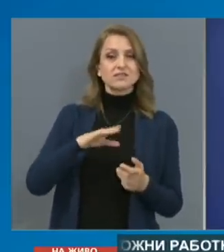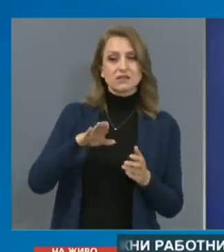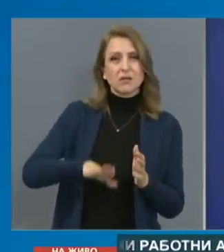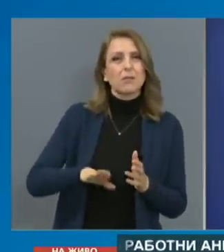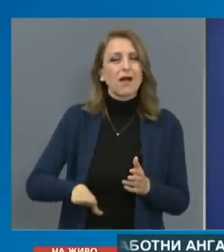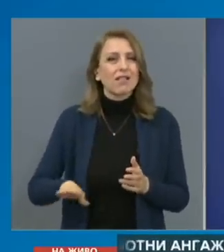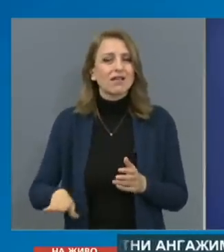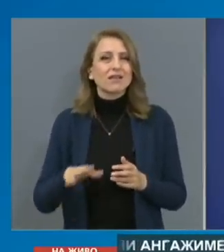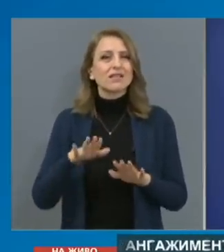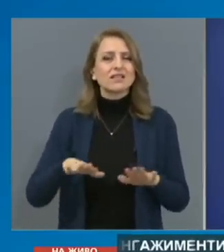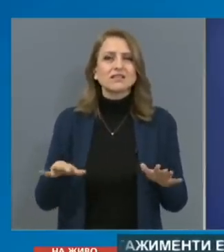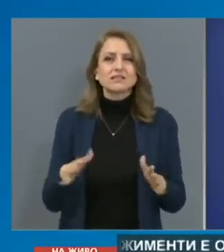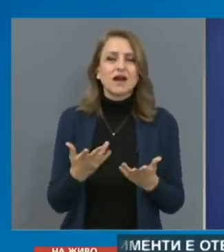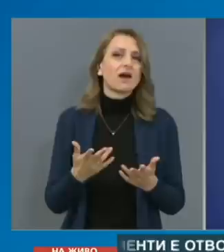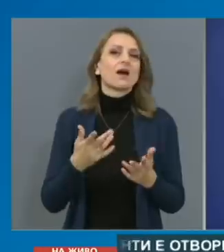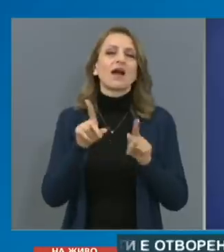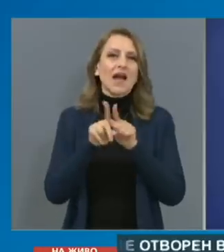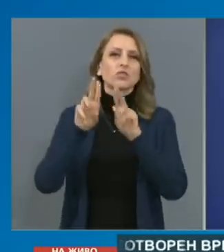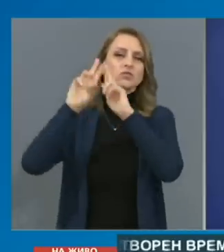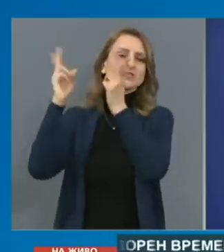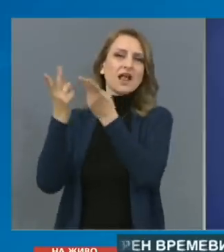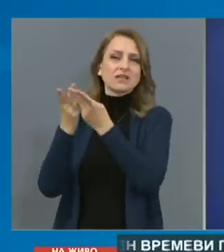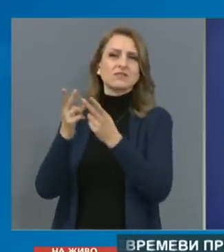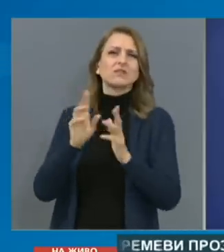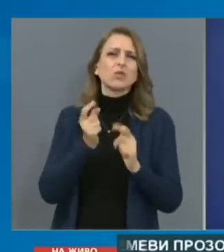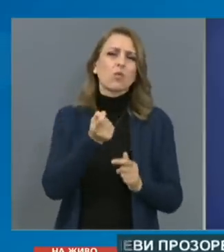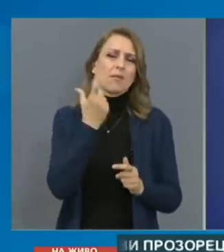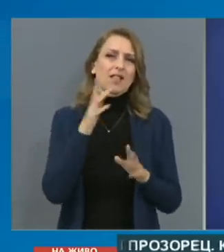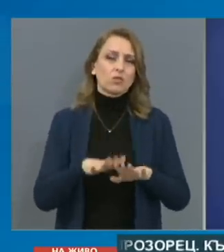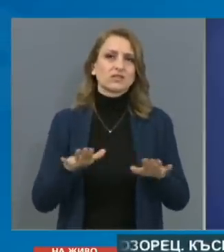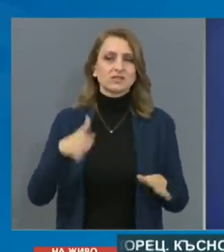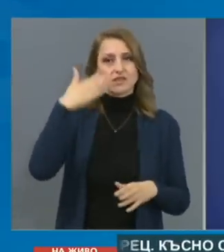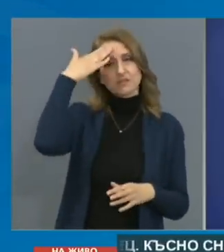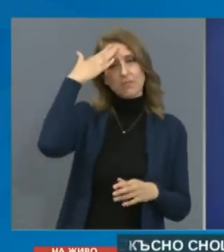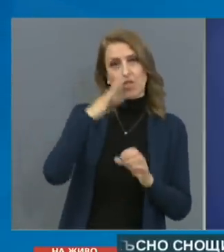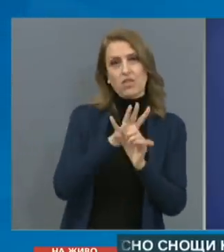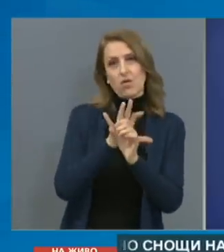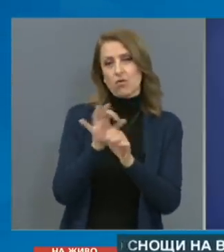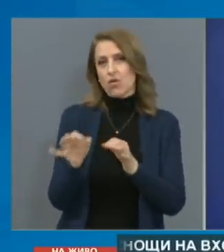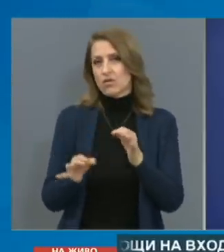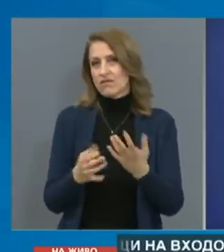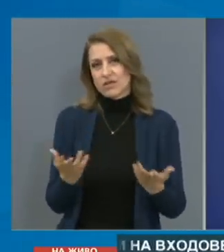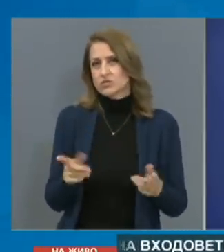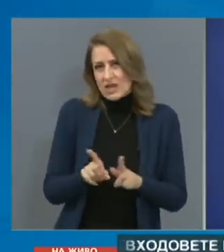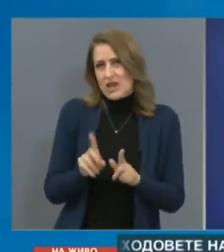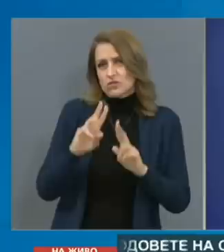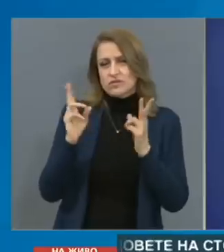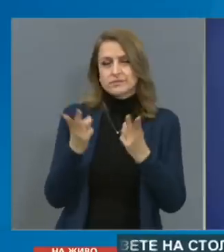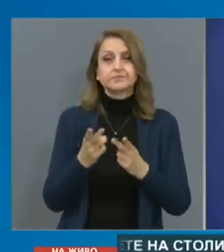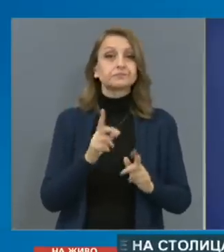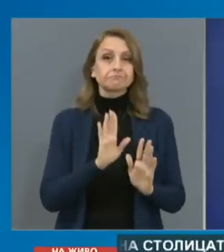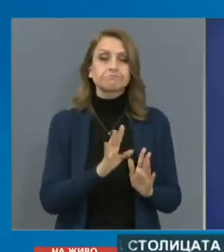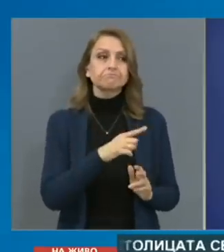възрасти, при положителните. Той, както и навсякъде по света, е изключително нисък. Добре, и последен въпрос. Вие казахте една от опциите да се осигури